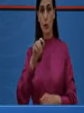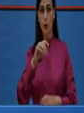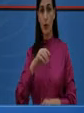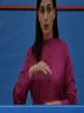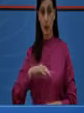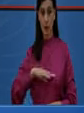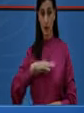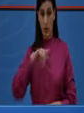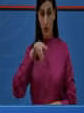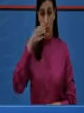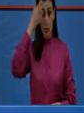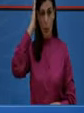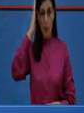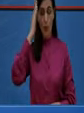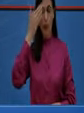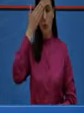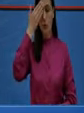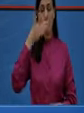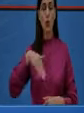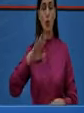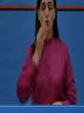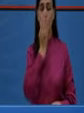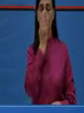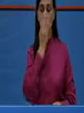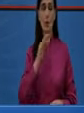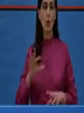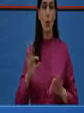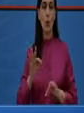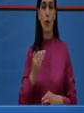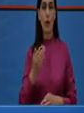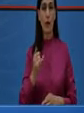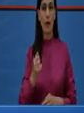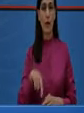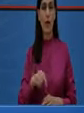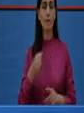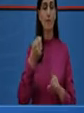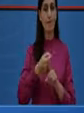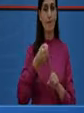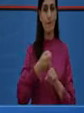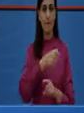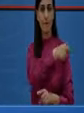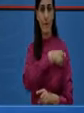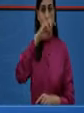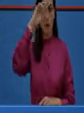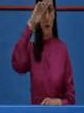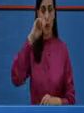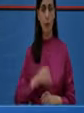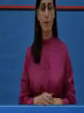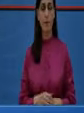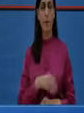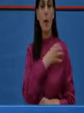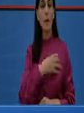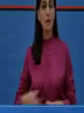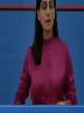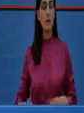i shtruar në gjendje të rëndë, i intubuar, nuk arriti do të mbijetoj me gjithë përpjeket e stafit mjekësor.